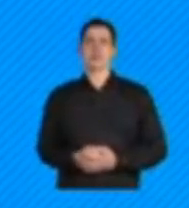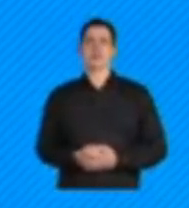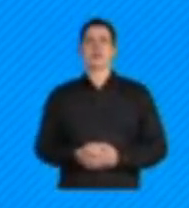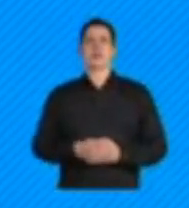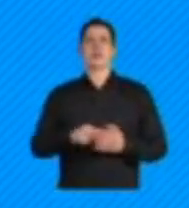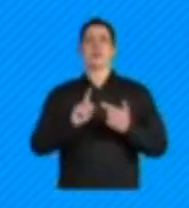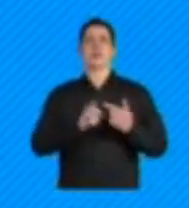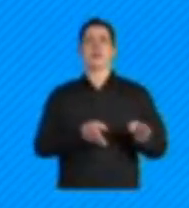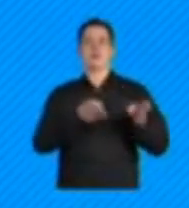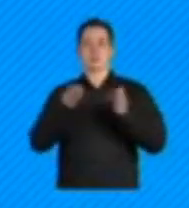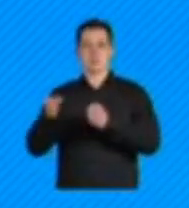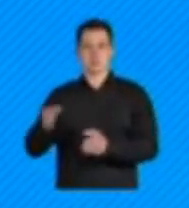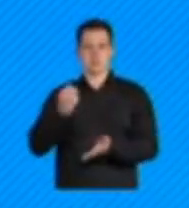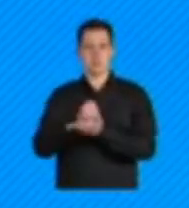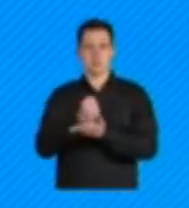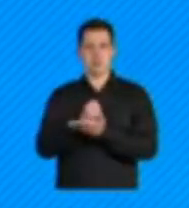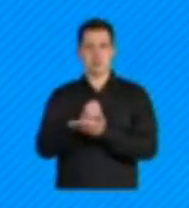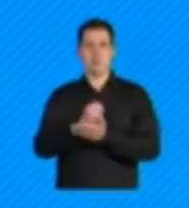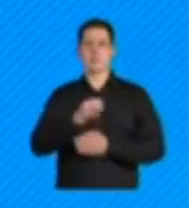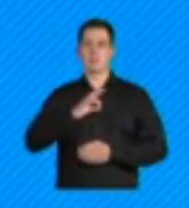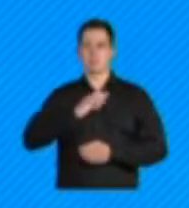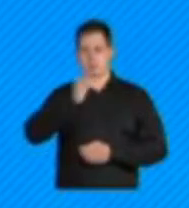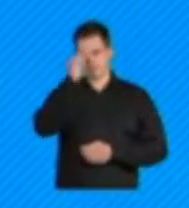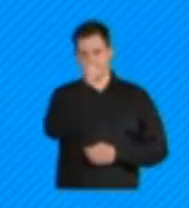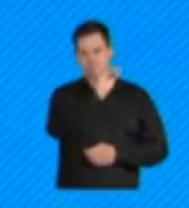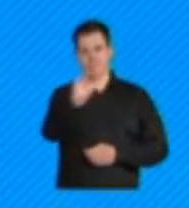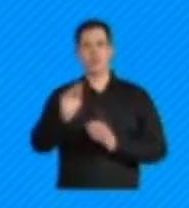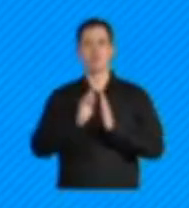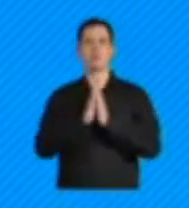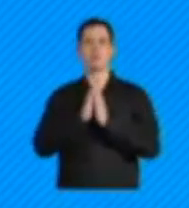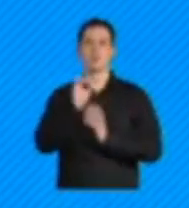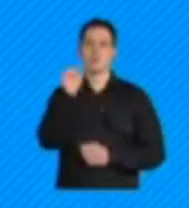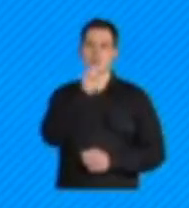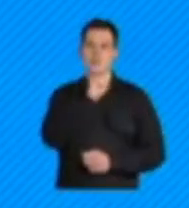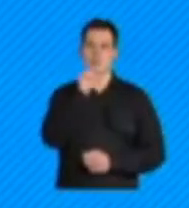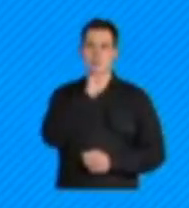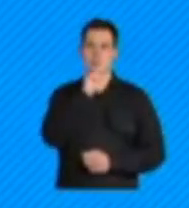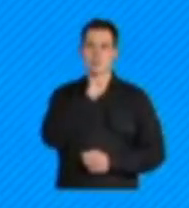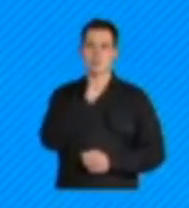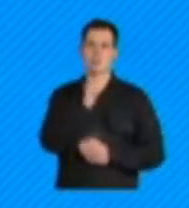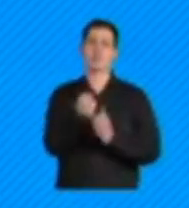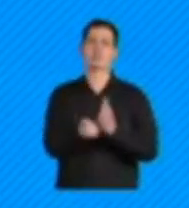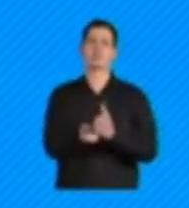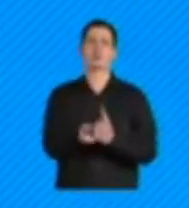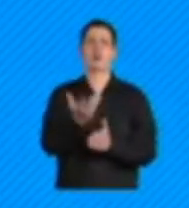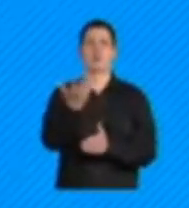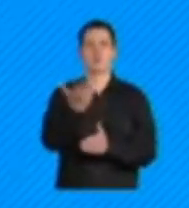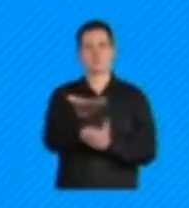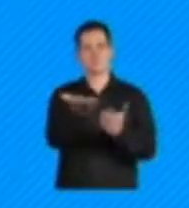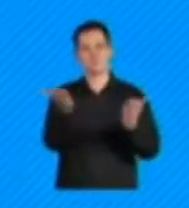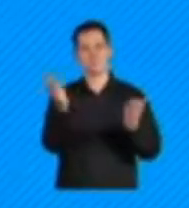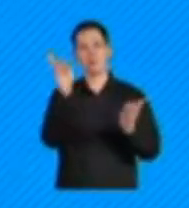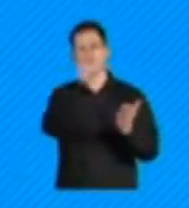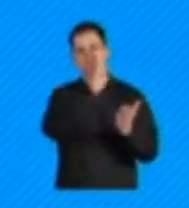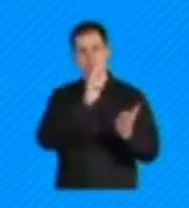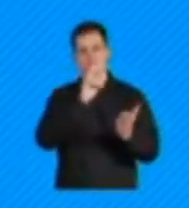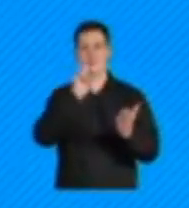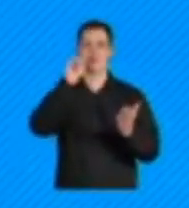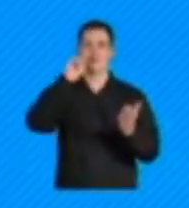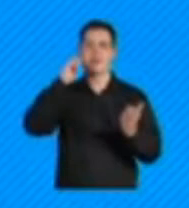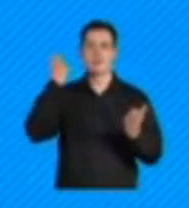Kolejna sprawa to mój apel do seniorów. Drodzy nasi rodzice,